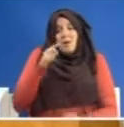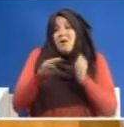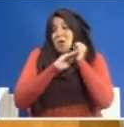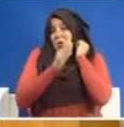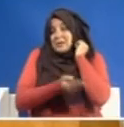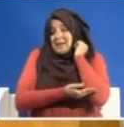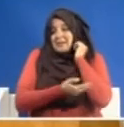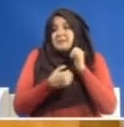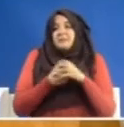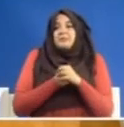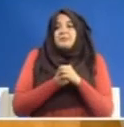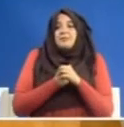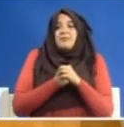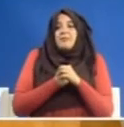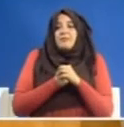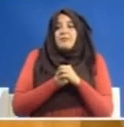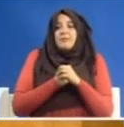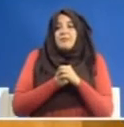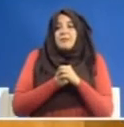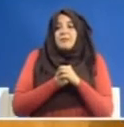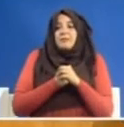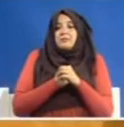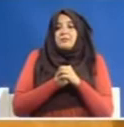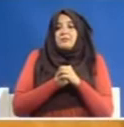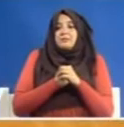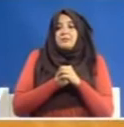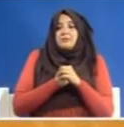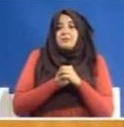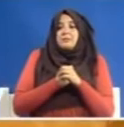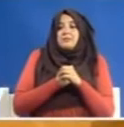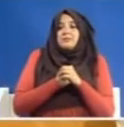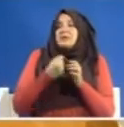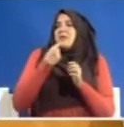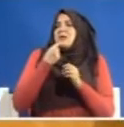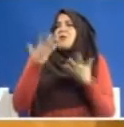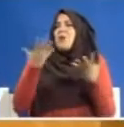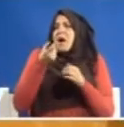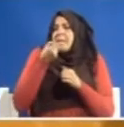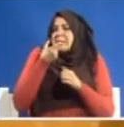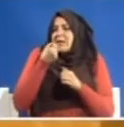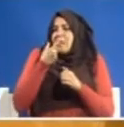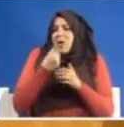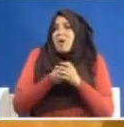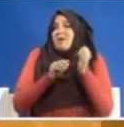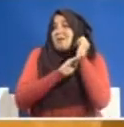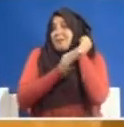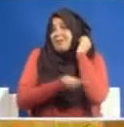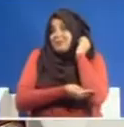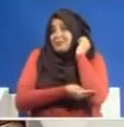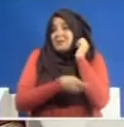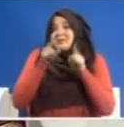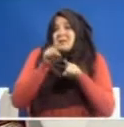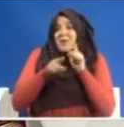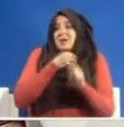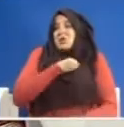طلوع الفجر الصادق، لأنك لما نقول الدواء، لأن تبارك الله فيك أنت سألت، هناك دواء لمنع الحمل وهناك الدواء الذي